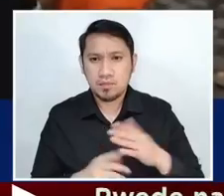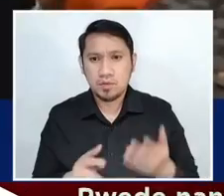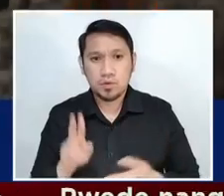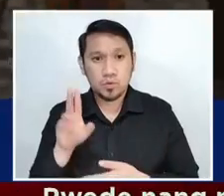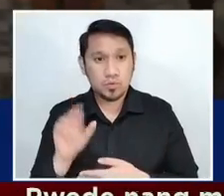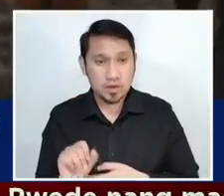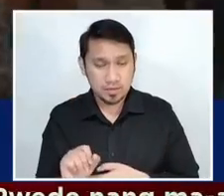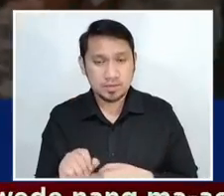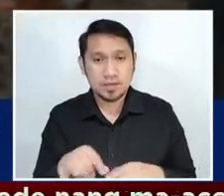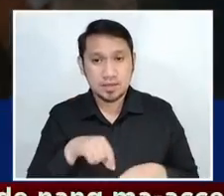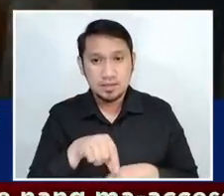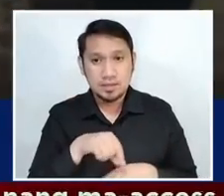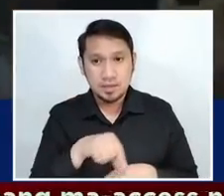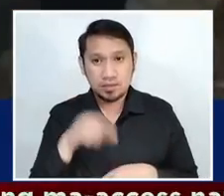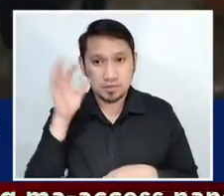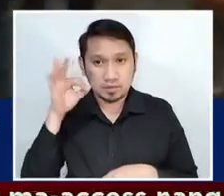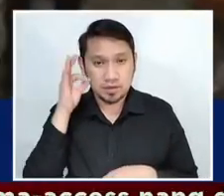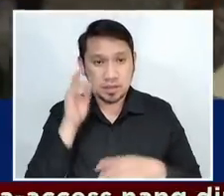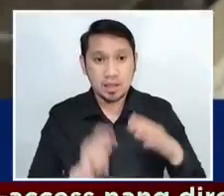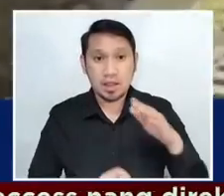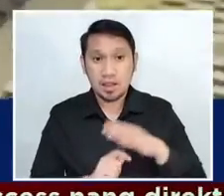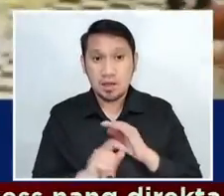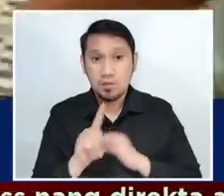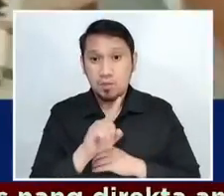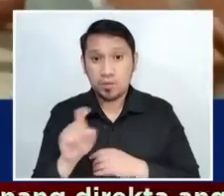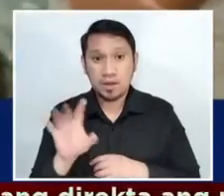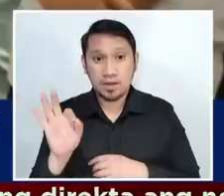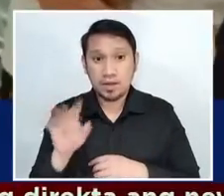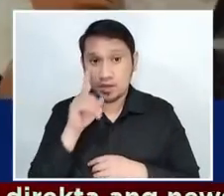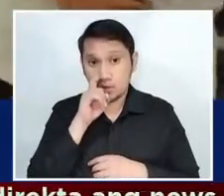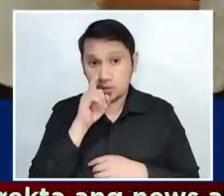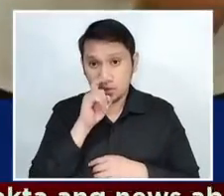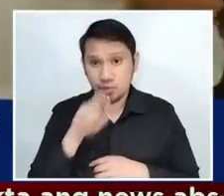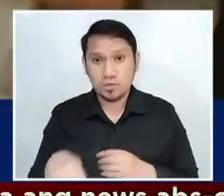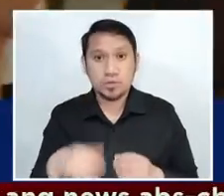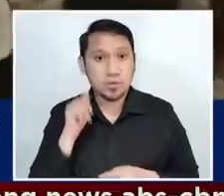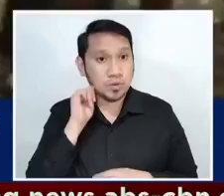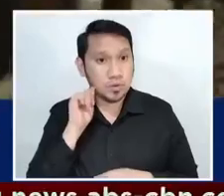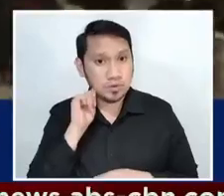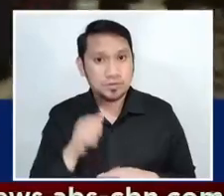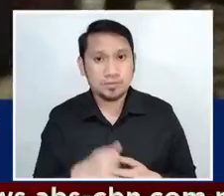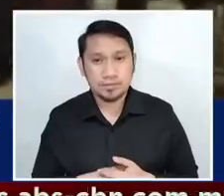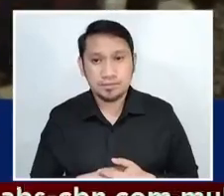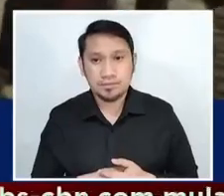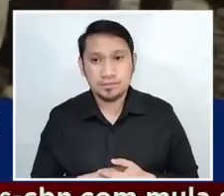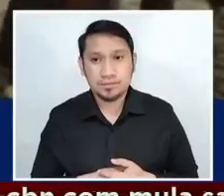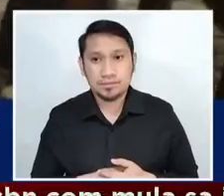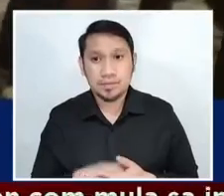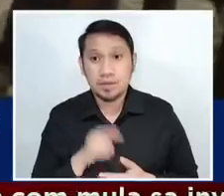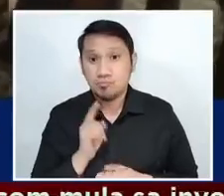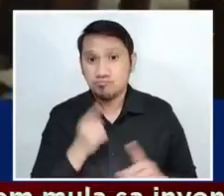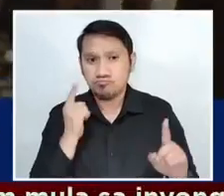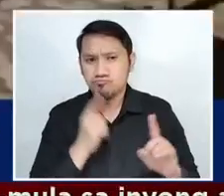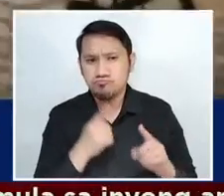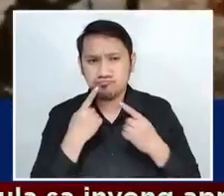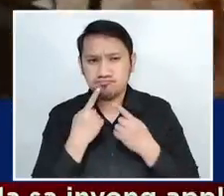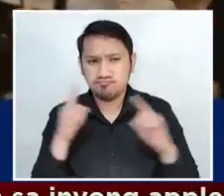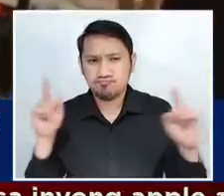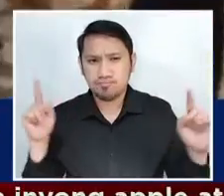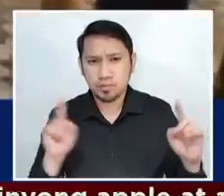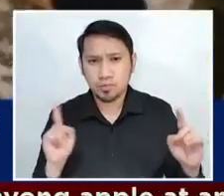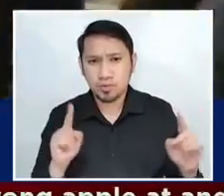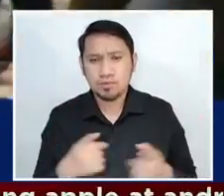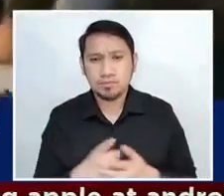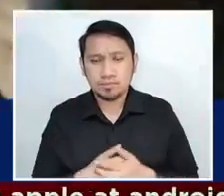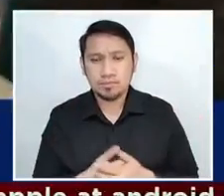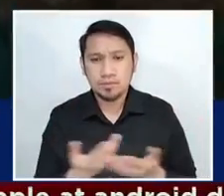Federation's top 100 9-year-old girl chess players. Ang malaking pangarap ni Paragua ay maging isang